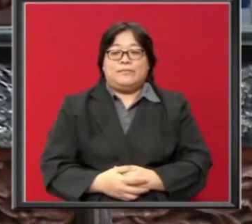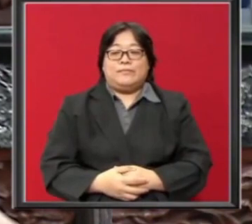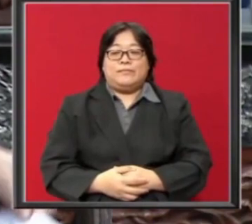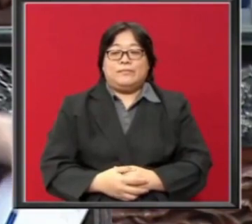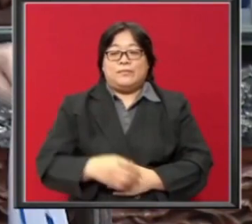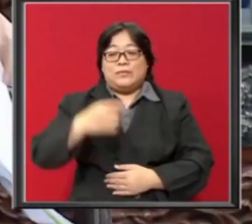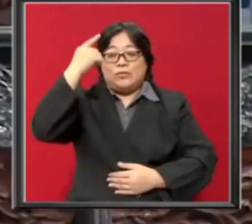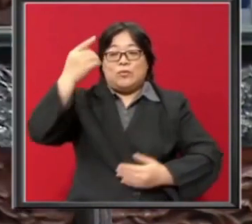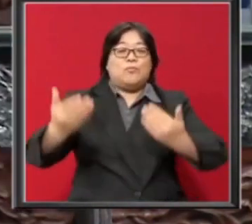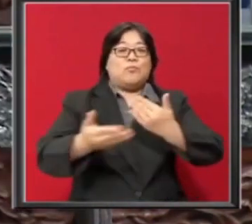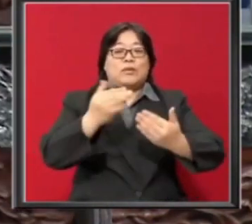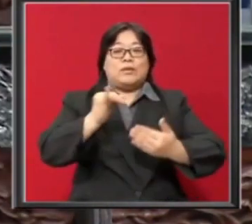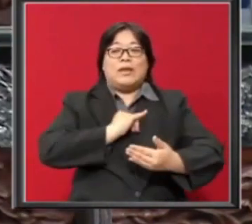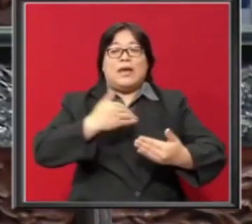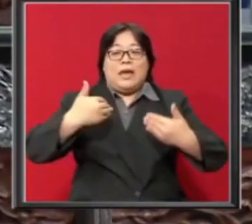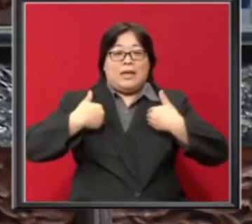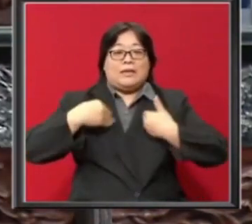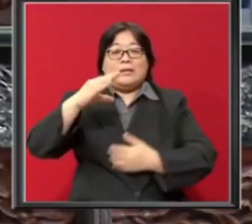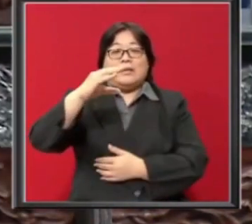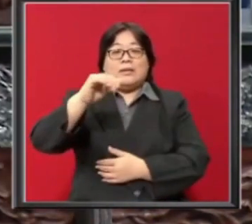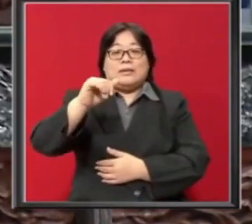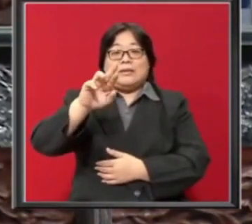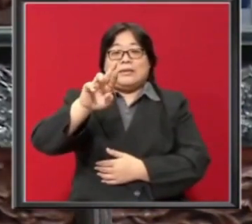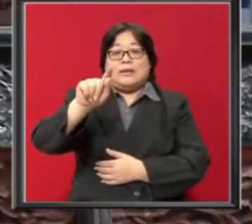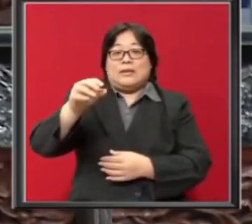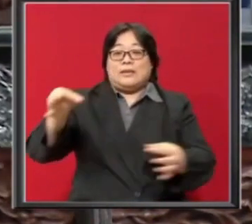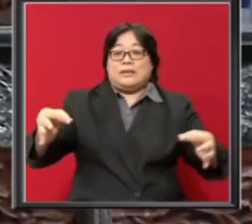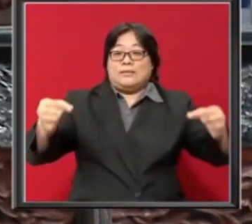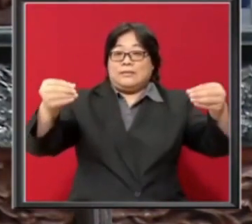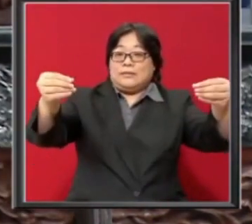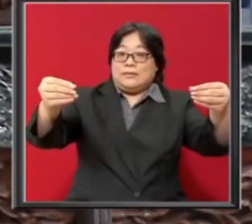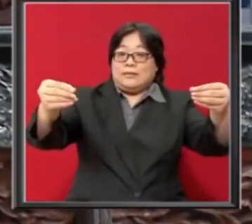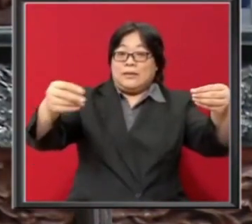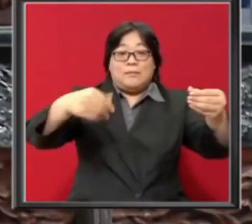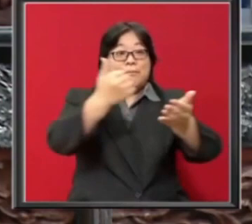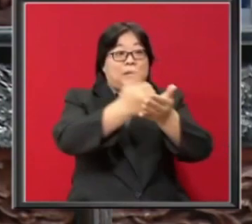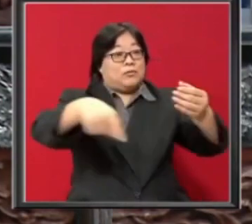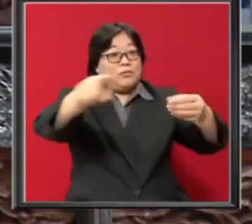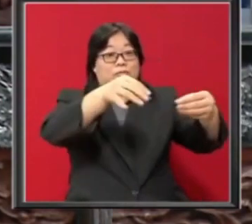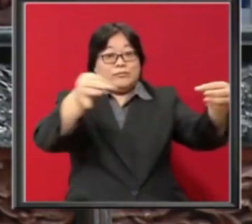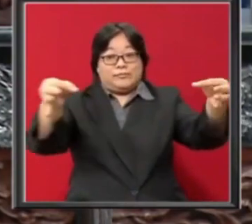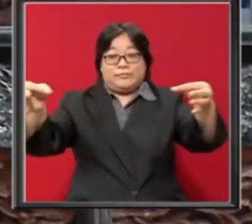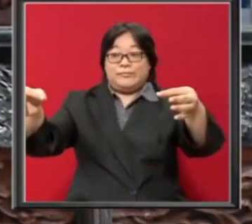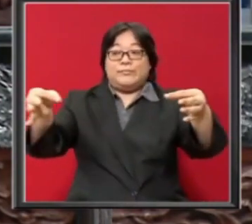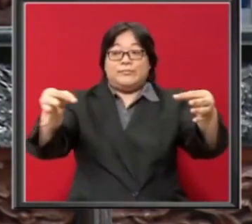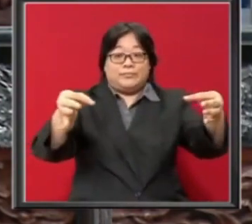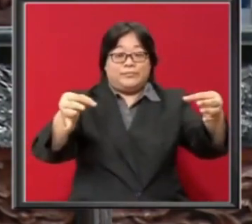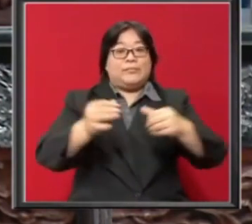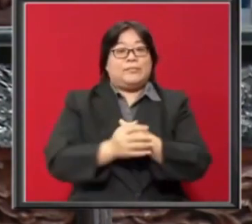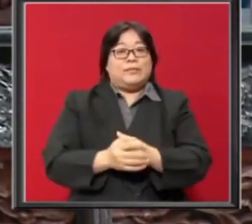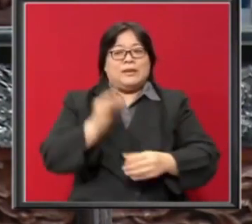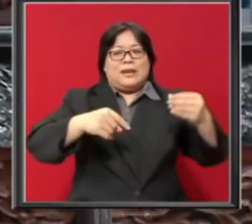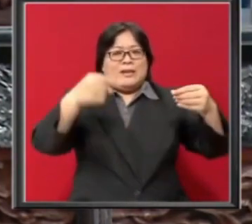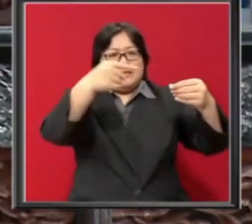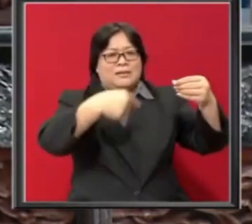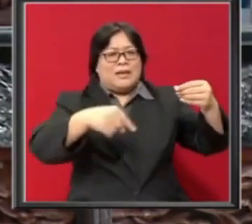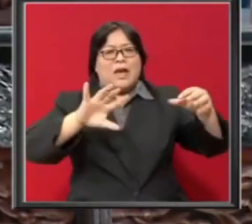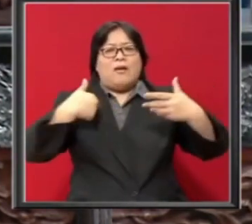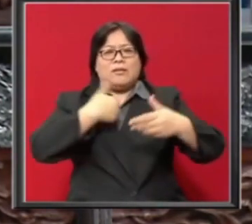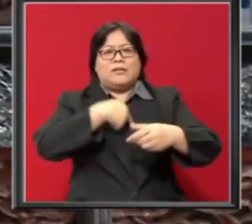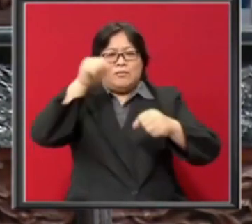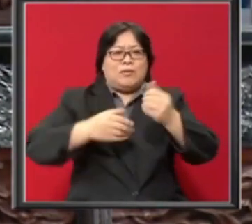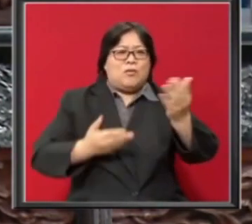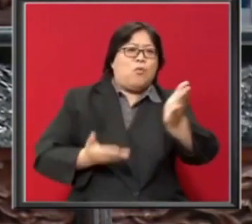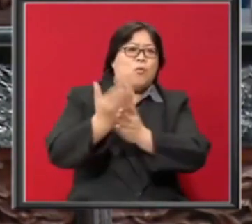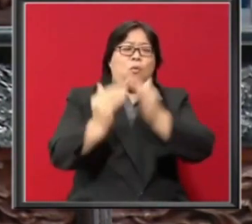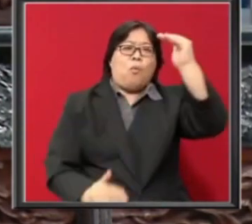Hai untuk memudahkan saya dicat nih kalau sepatu spikes kini kalau begini macam mana pendapatan kita